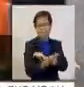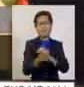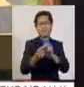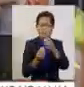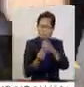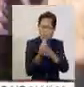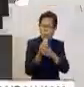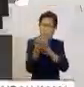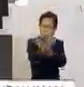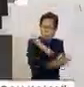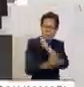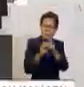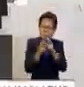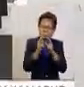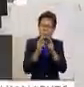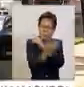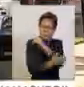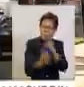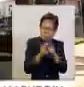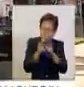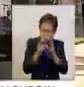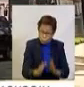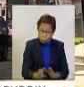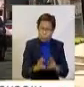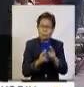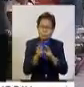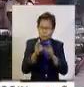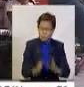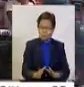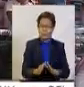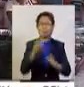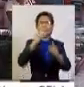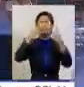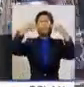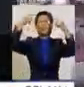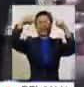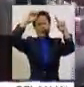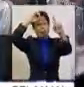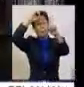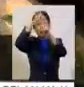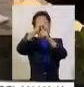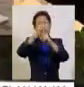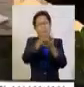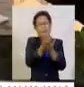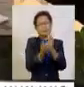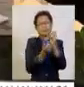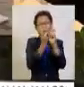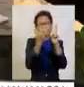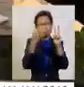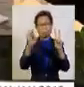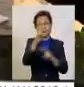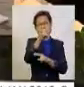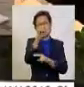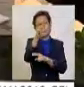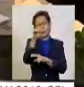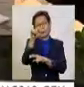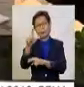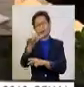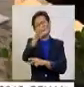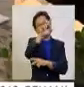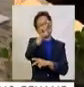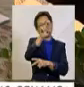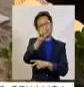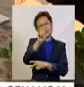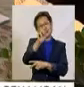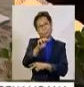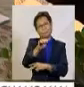negara keusahawanan bagi mencapai matlamat Belanjawan 2019. Bimala Kasturi Birasami, RTM.